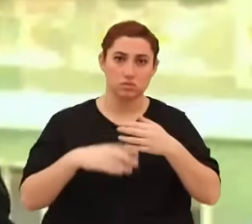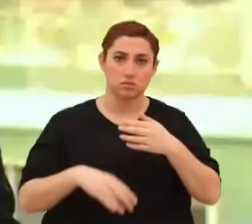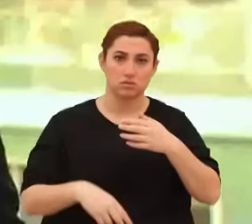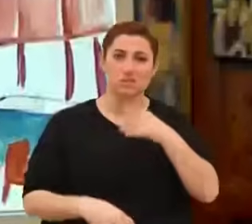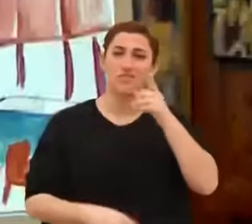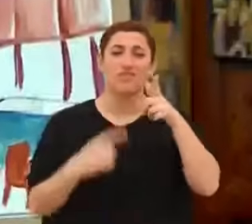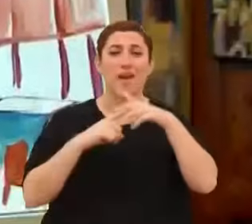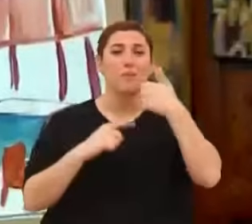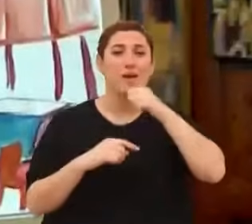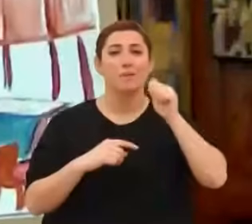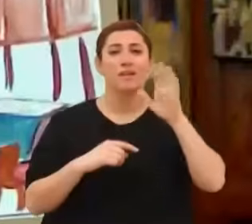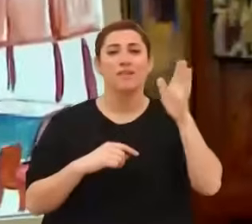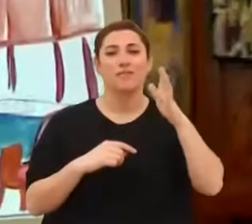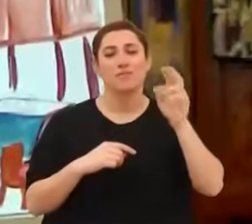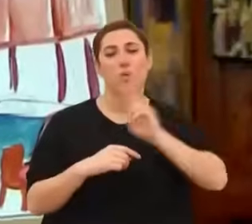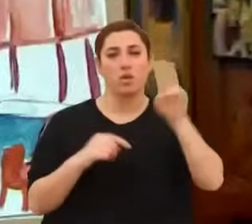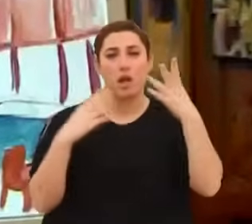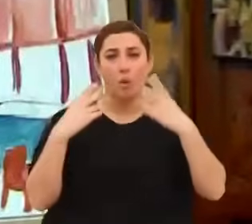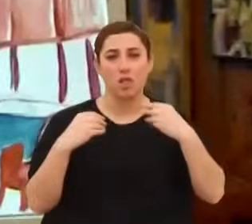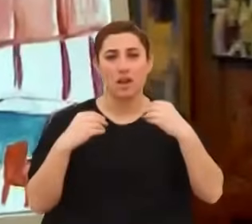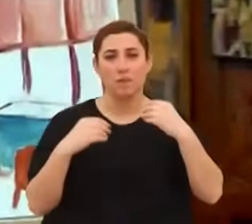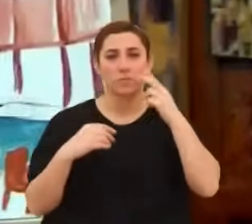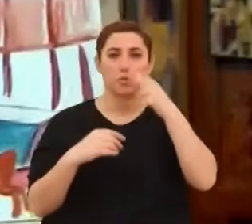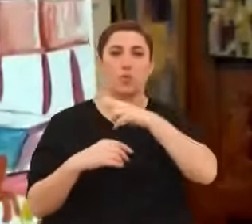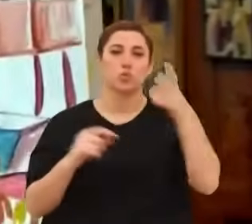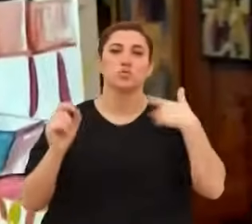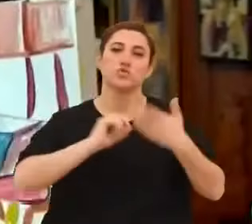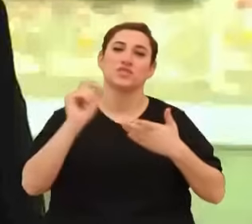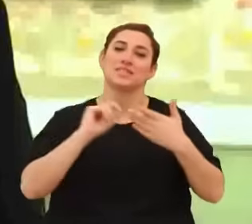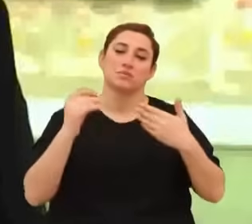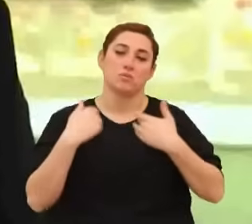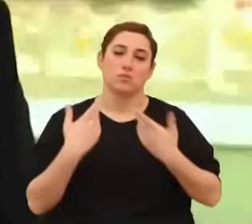Şimdi Fehmi abi, ben tarz olarak da tabii gördüğüm çizenlerdi.